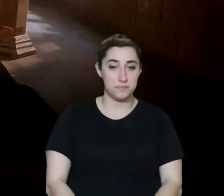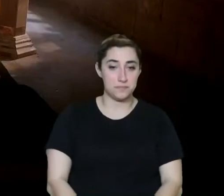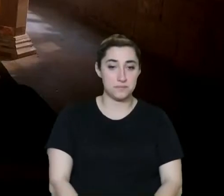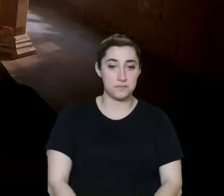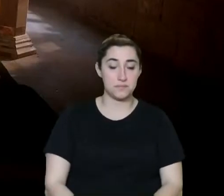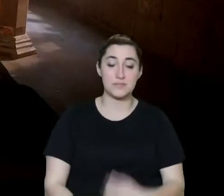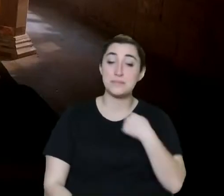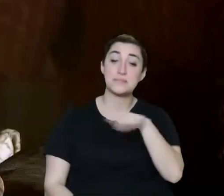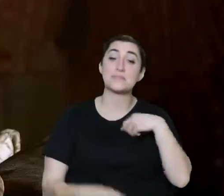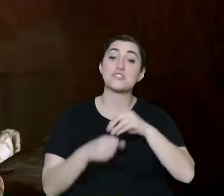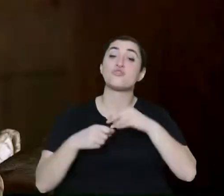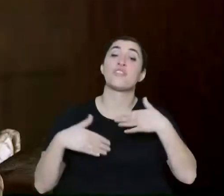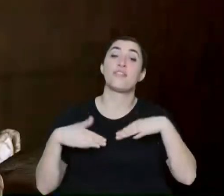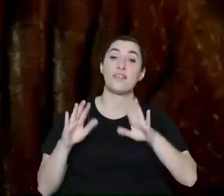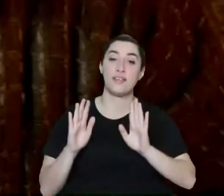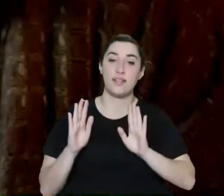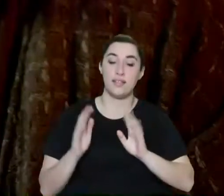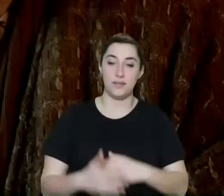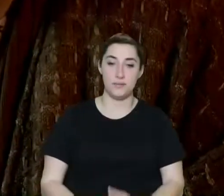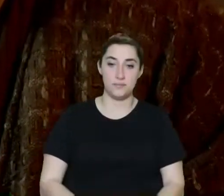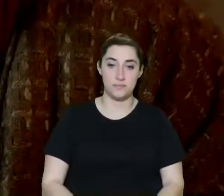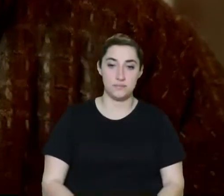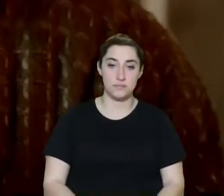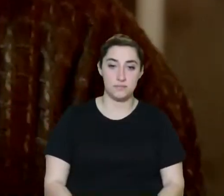öptürmedi elini. Bize değil.